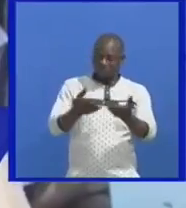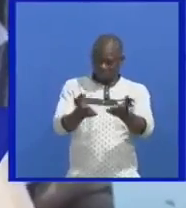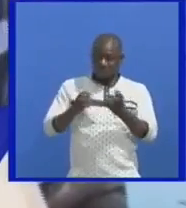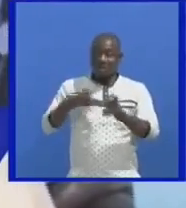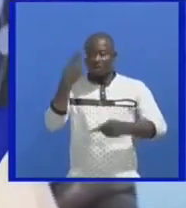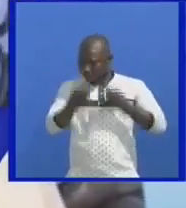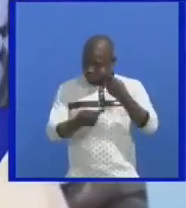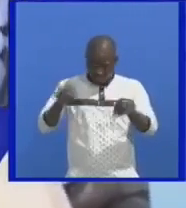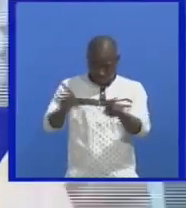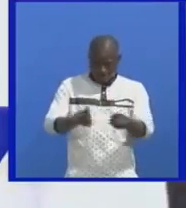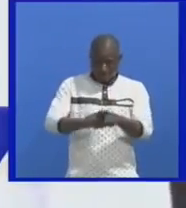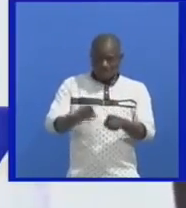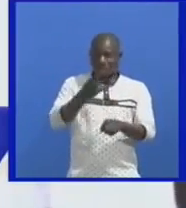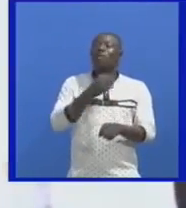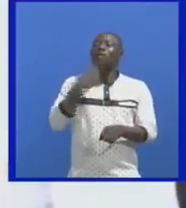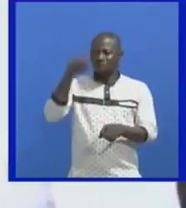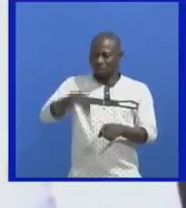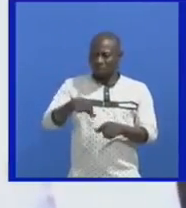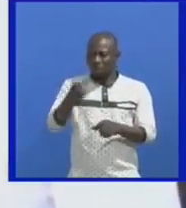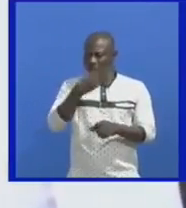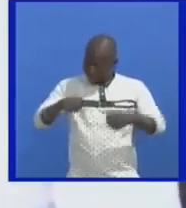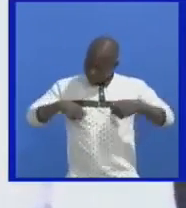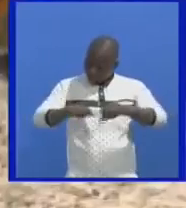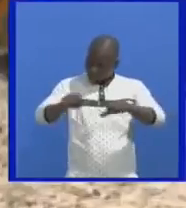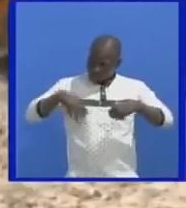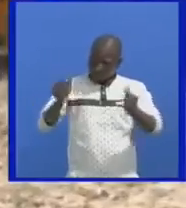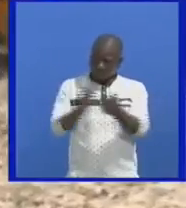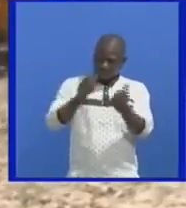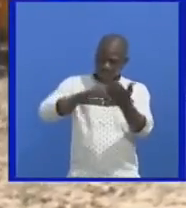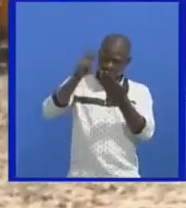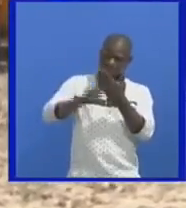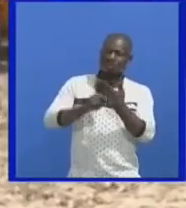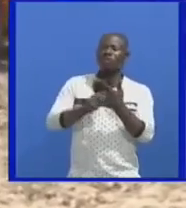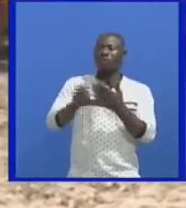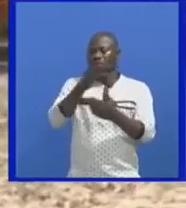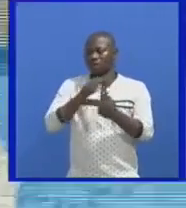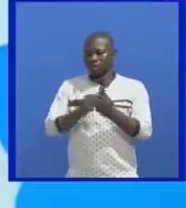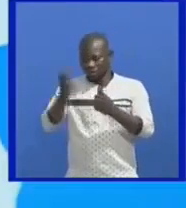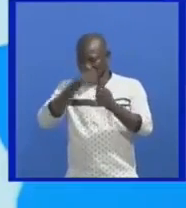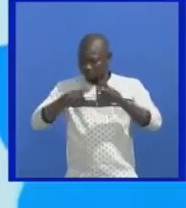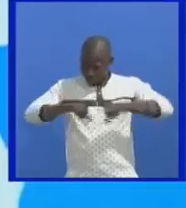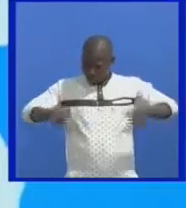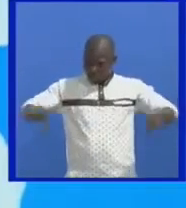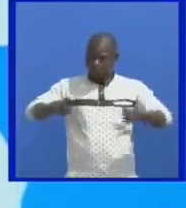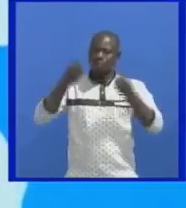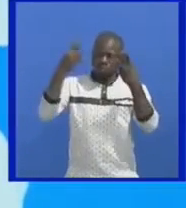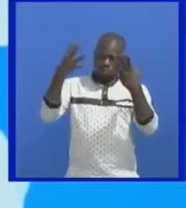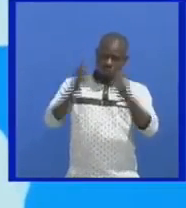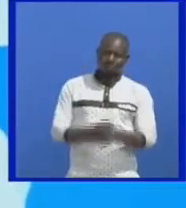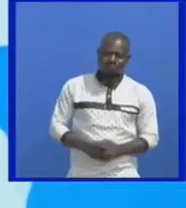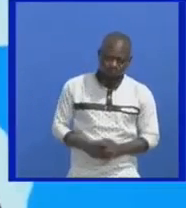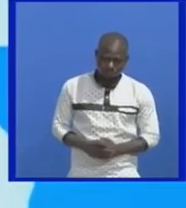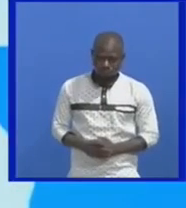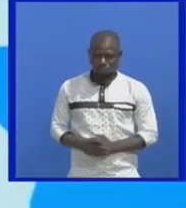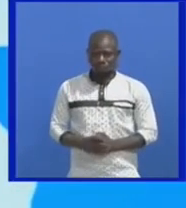terrain ont rassuré de la continuité du projet et mieux, son élargissement. Les